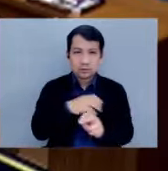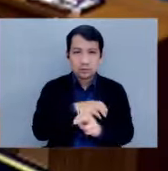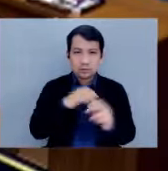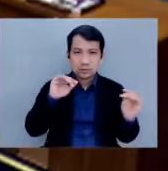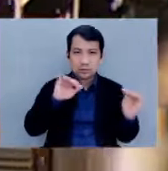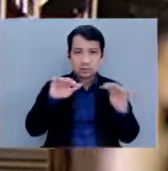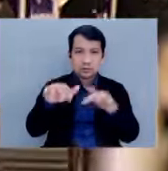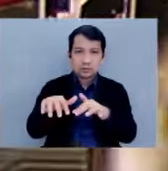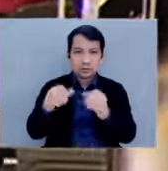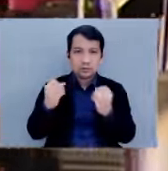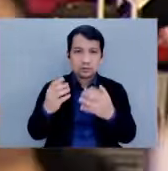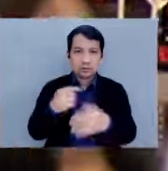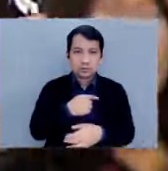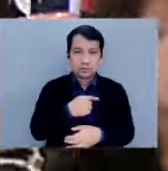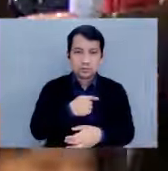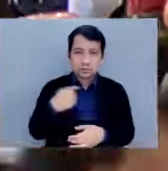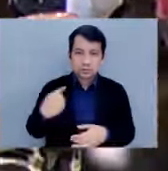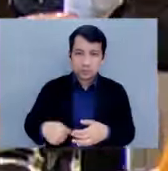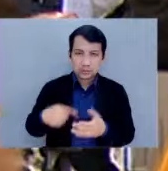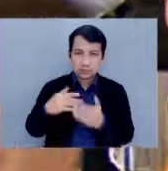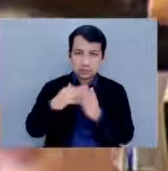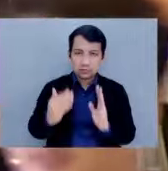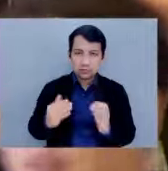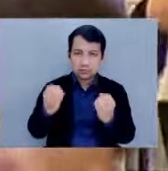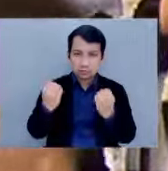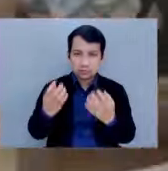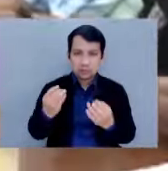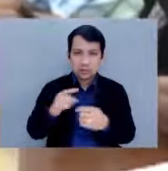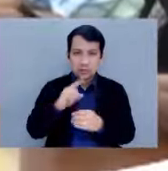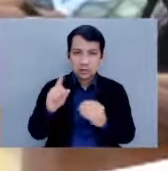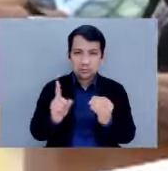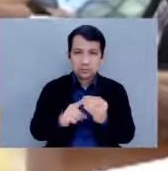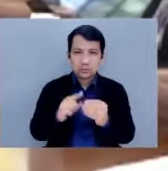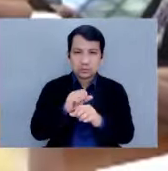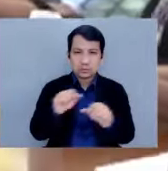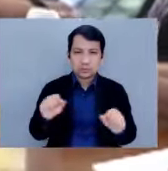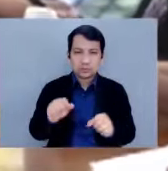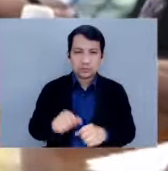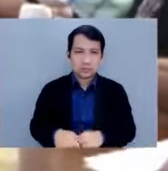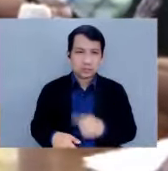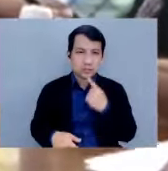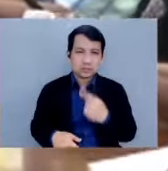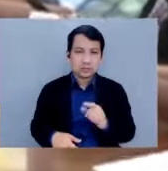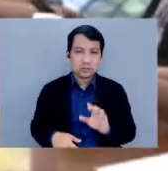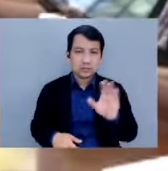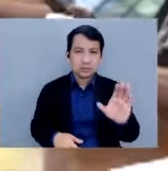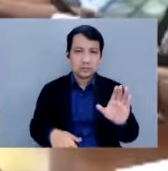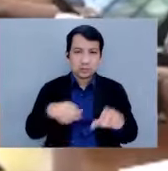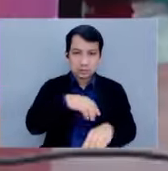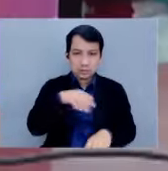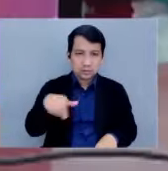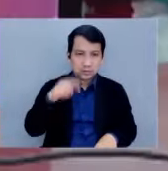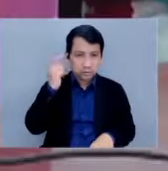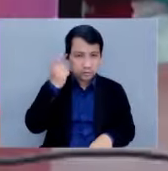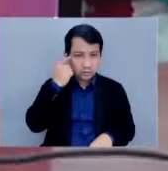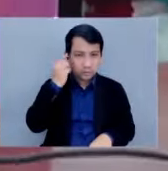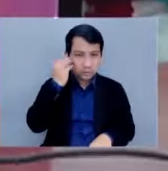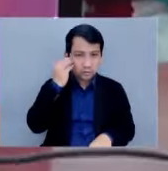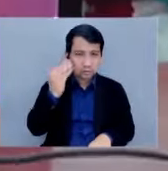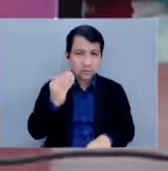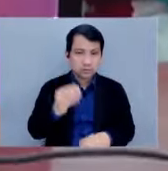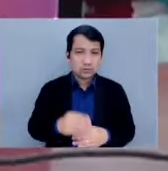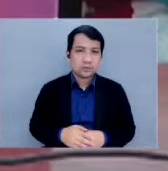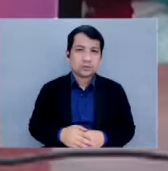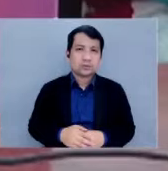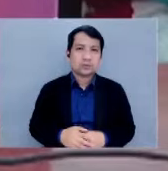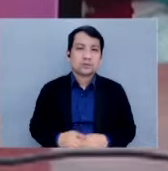Chinese. Nakakabahala raw ito, lalo na sa usapin ng seguridad. Pinanagal naman yan ni Cagayan Governor Manuel Mamba. They should not